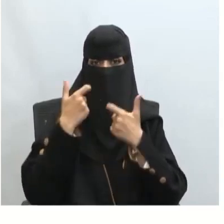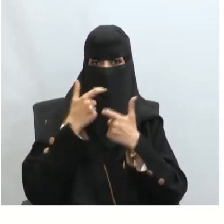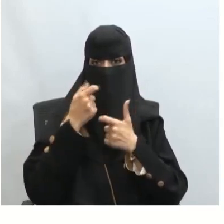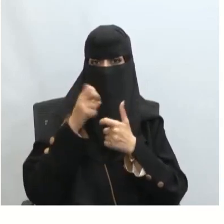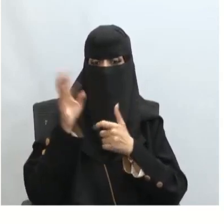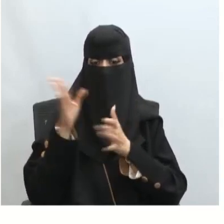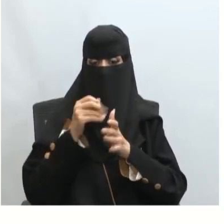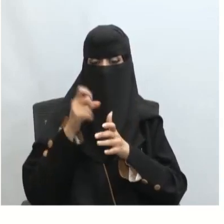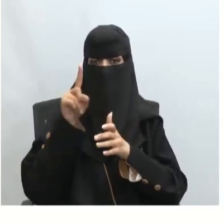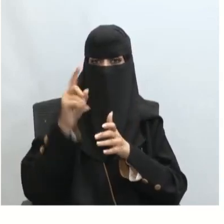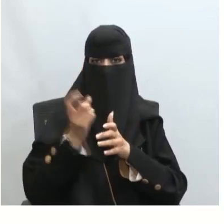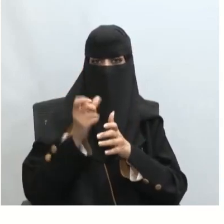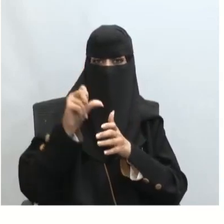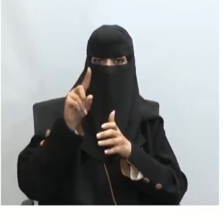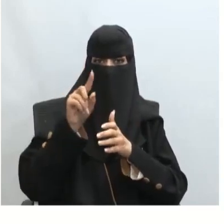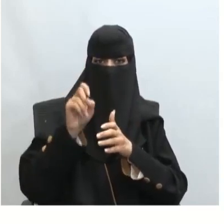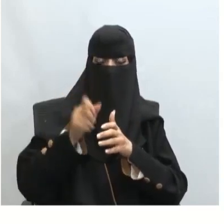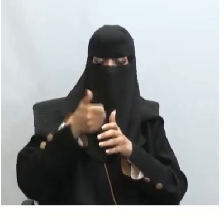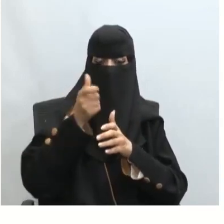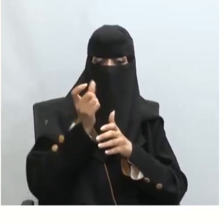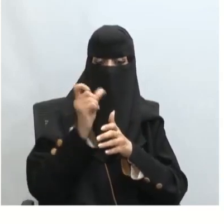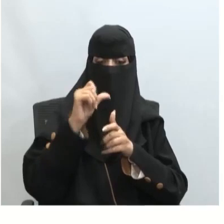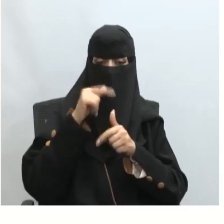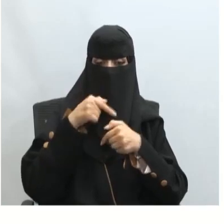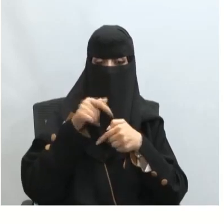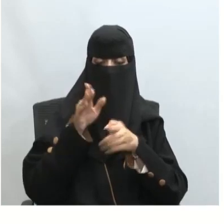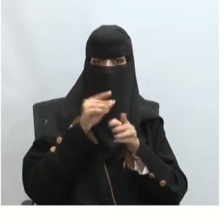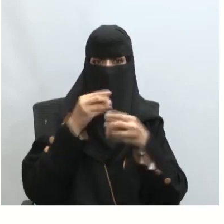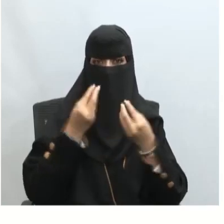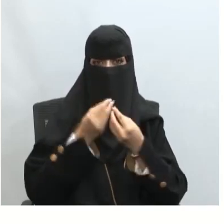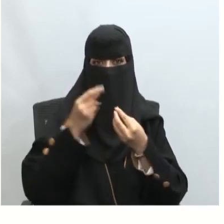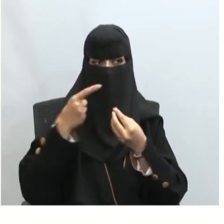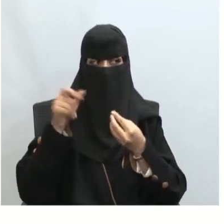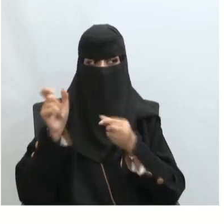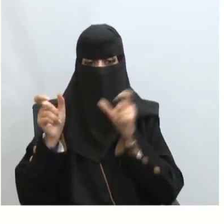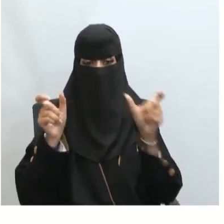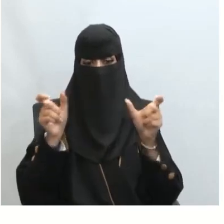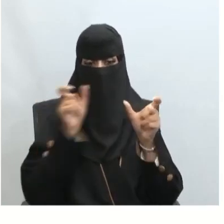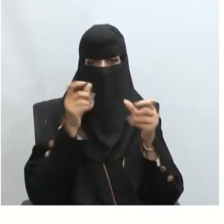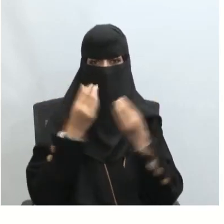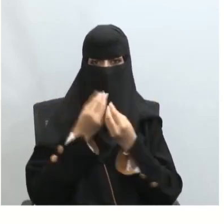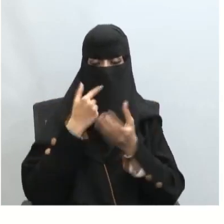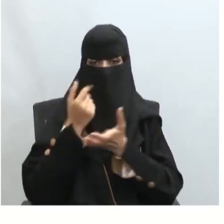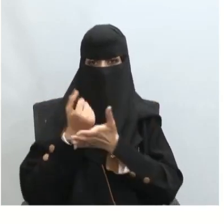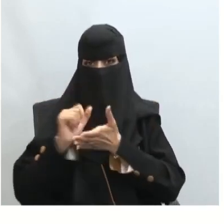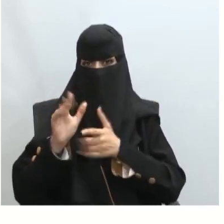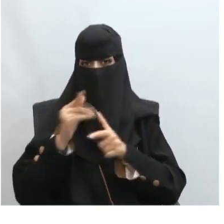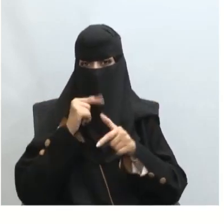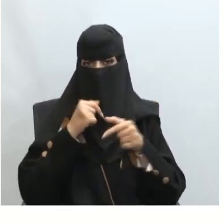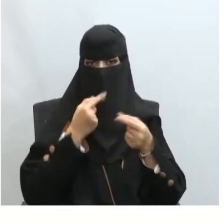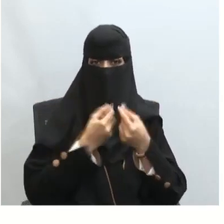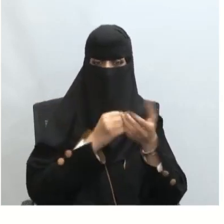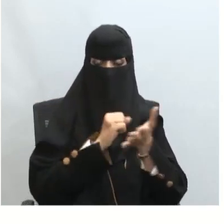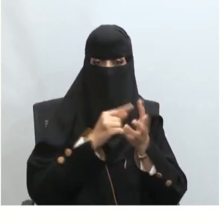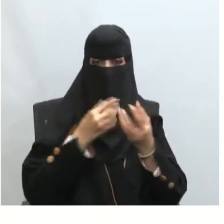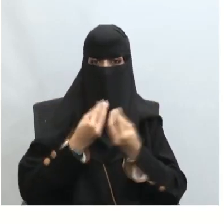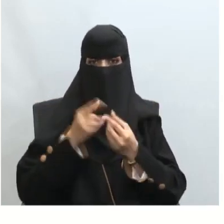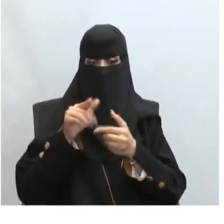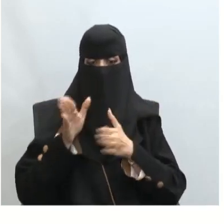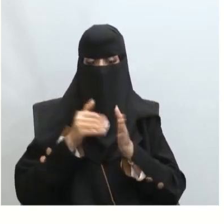كان اثنين بروبانول اصبح بروبين وماء بروبين وما اذا انا حذفت منه حذفت منه